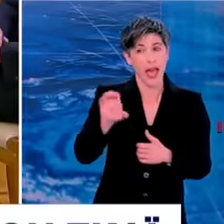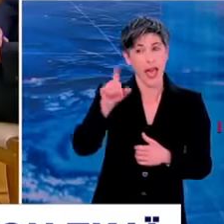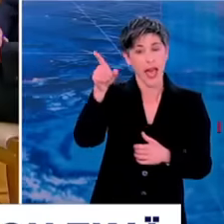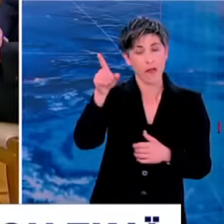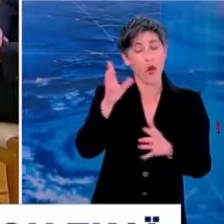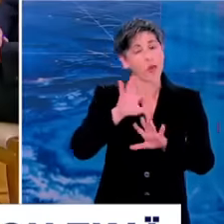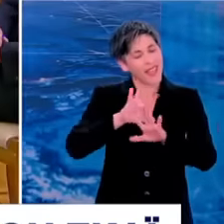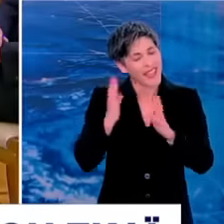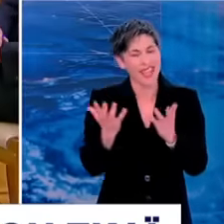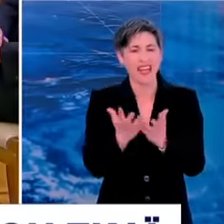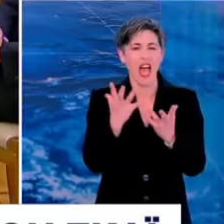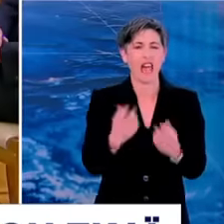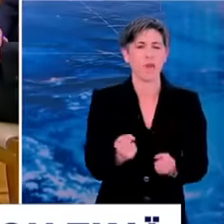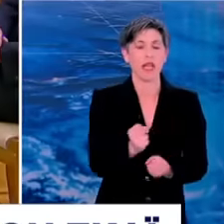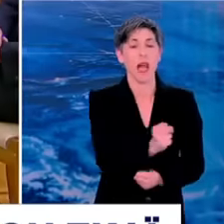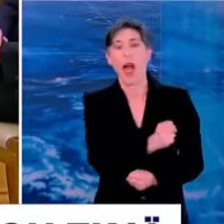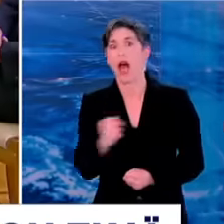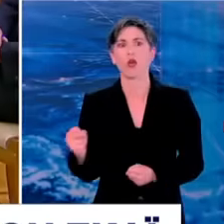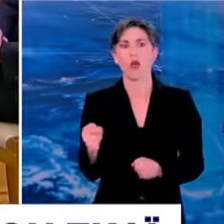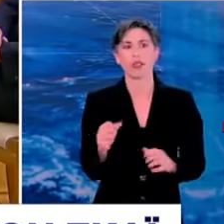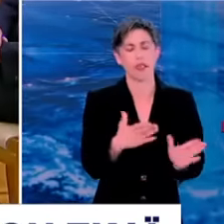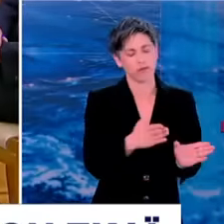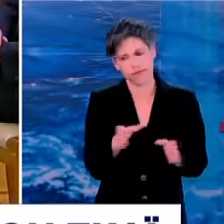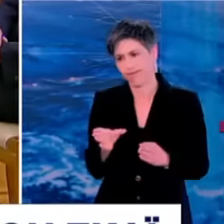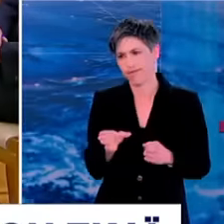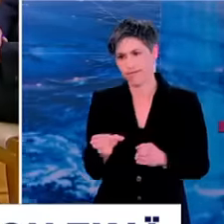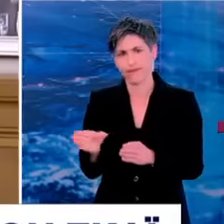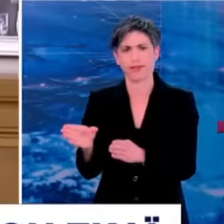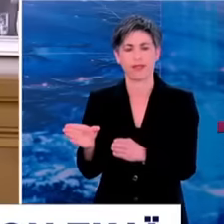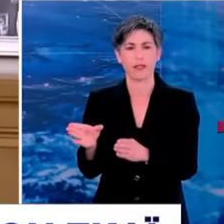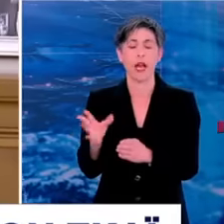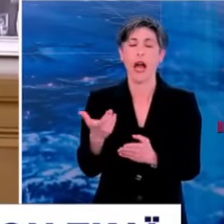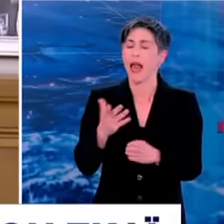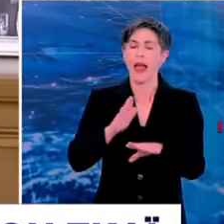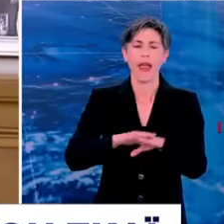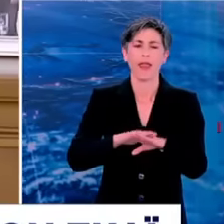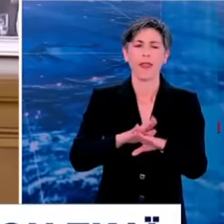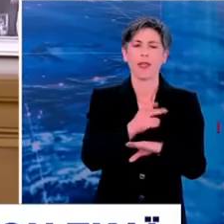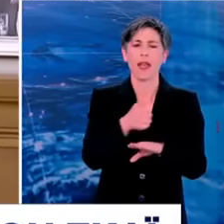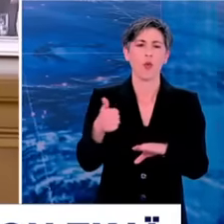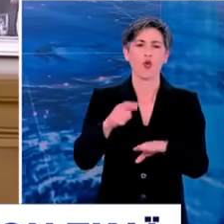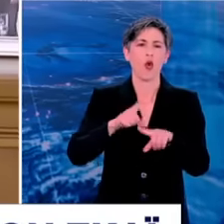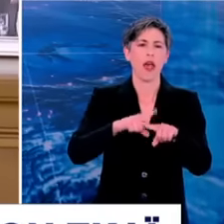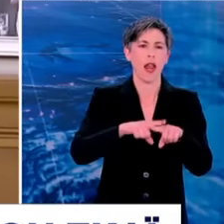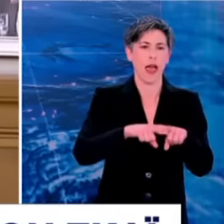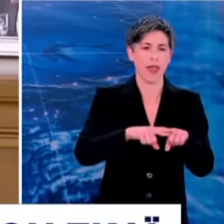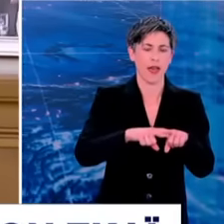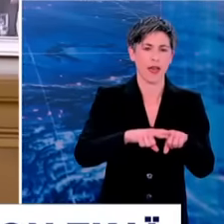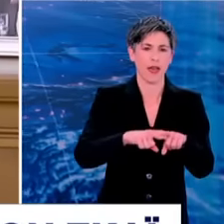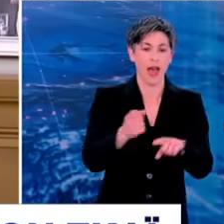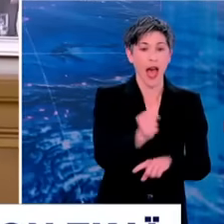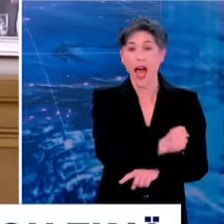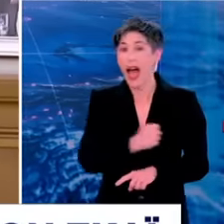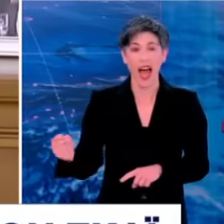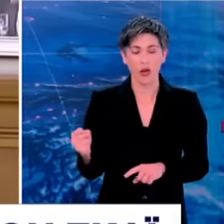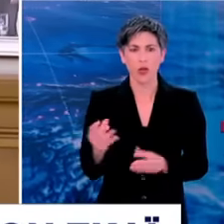ενίσχυσης της ακροδεξιάς, για λόγους όμως οι οποίοι δεν έχουν αναφορά στην Ελλάδα. Ο βασικός λόγος για τον οποίο ανεβαίνει η ακροδεξιά στην Ευρώπη έχει να